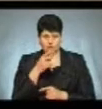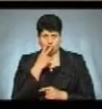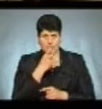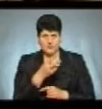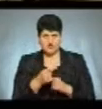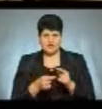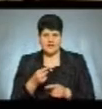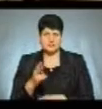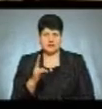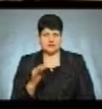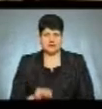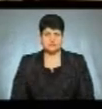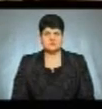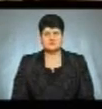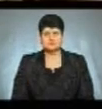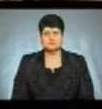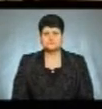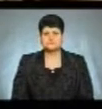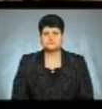наслідки.